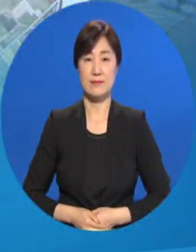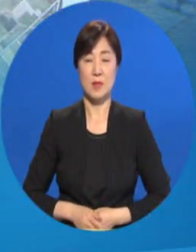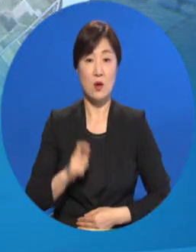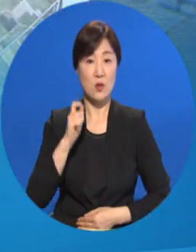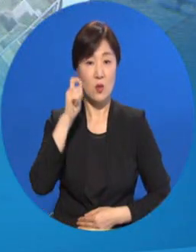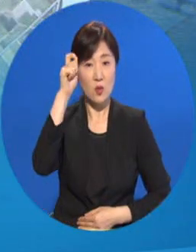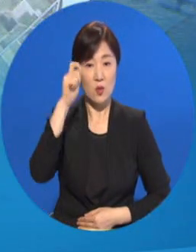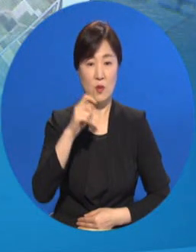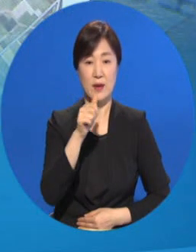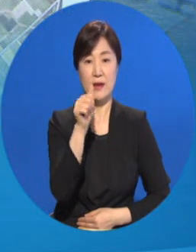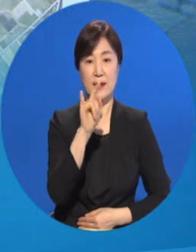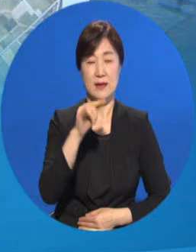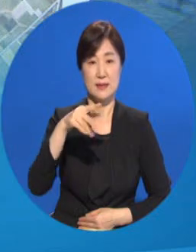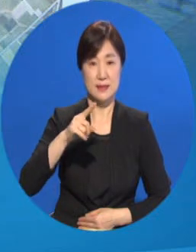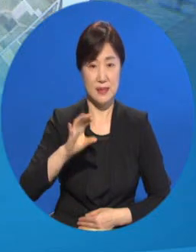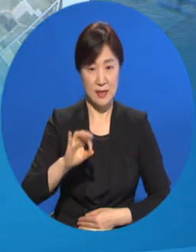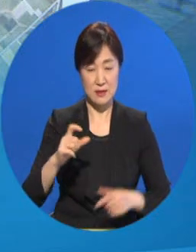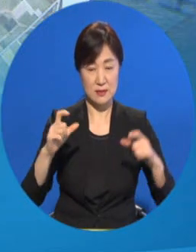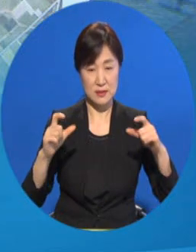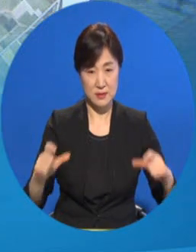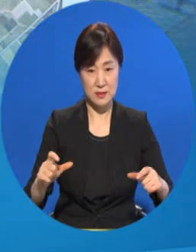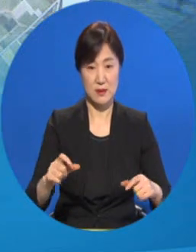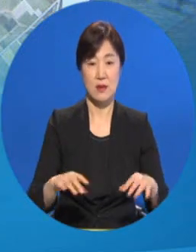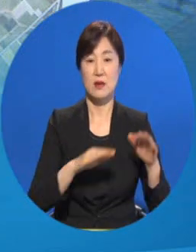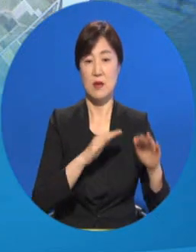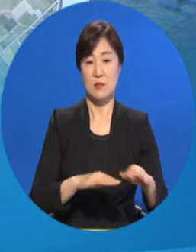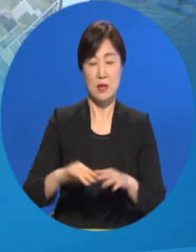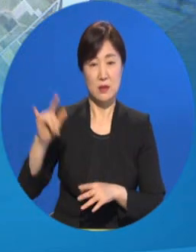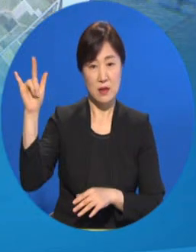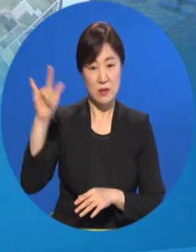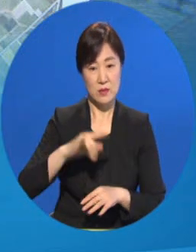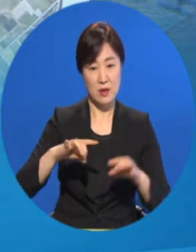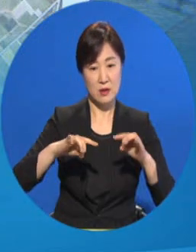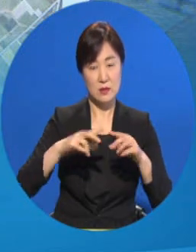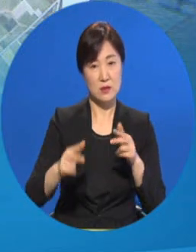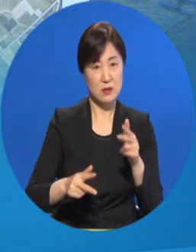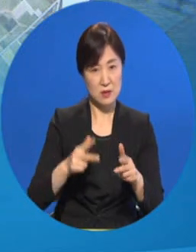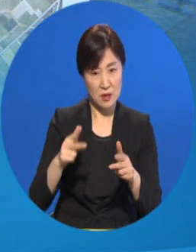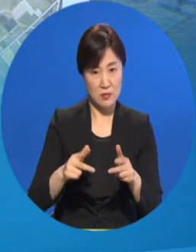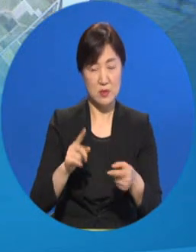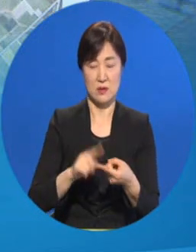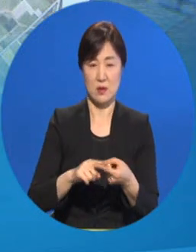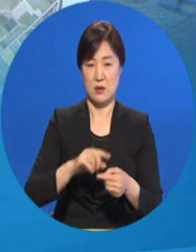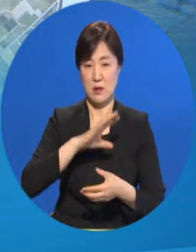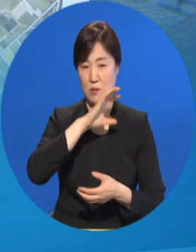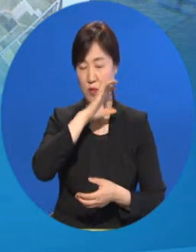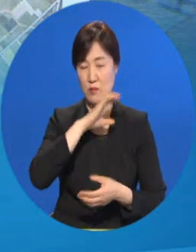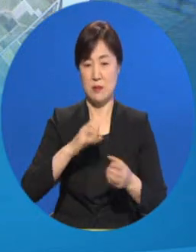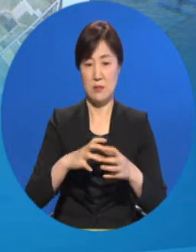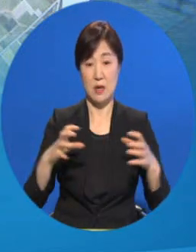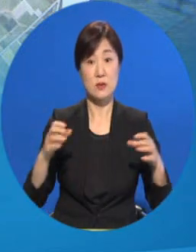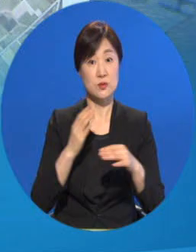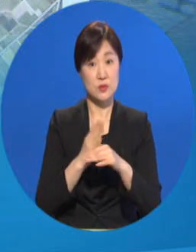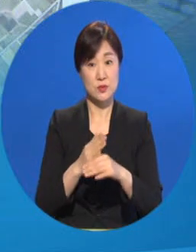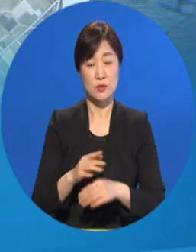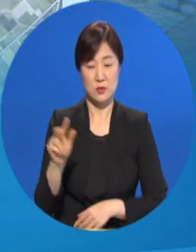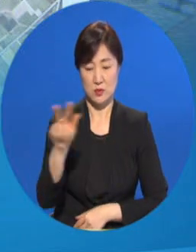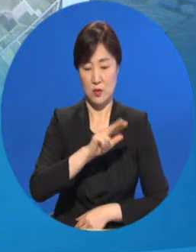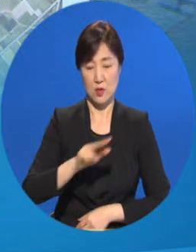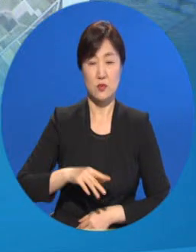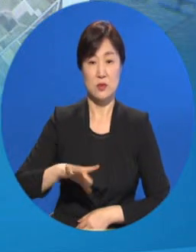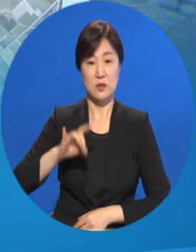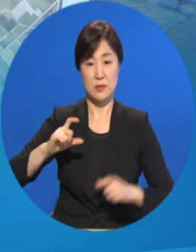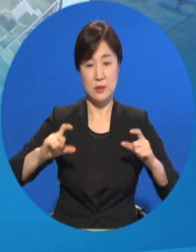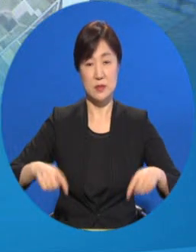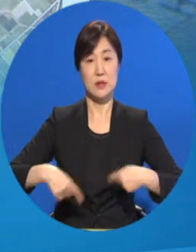고흥 해창만 수상 태양광 조성 사업을 둘러싸고 주민들의 불만이 갈수록 커지고 있습니다. 전국 최초의 주민